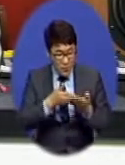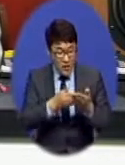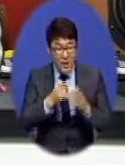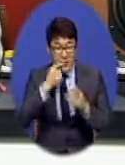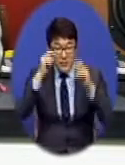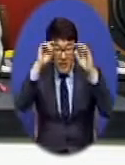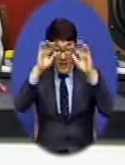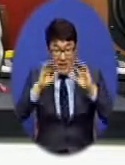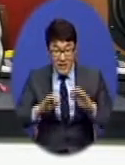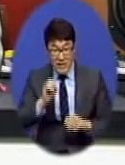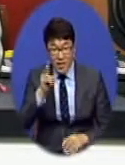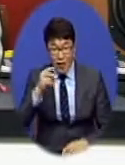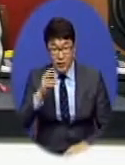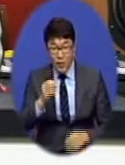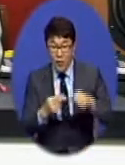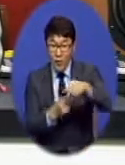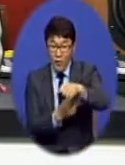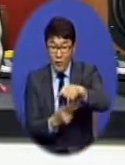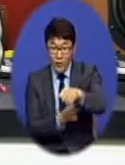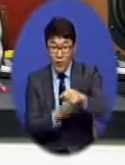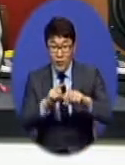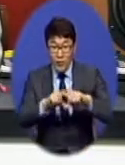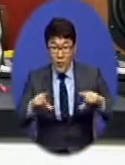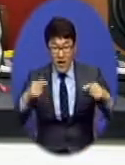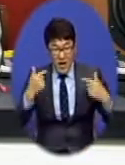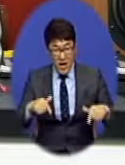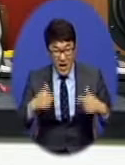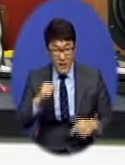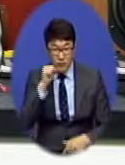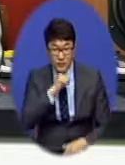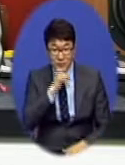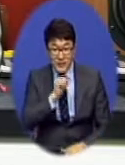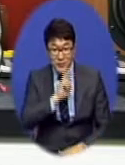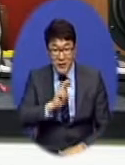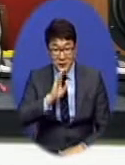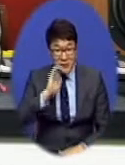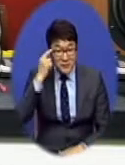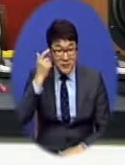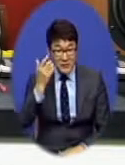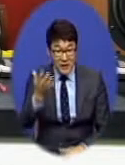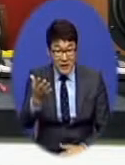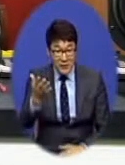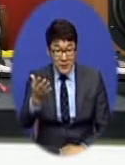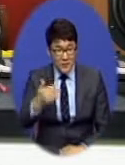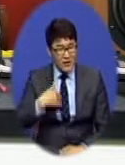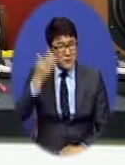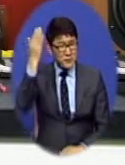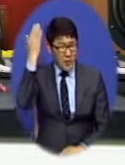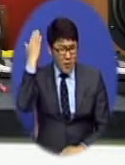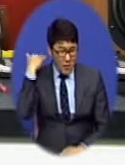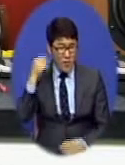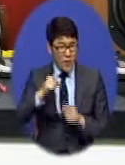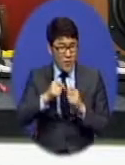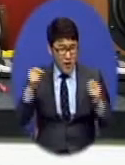영동교가, 네. 이게 주로 항상 부르시는 노래예요, 어머니는? 아니, 지금 뭐, 오래됐습니다, 부른 지가.